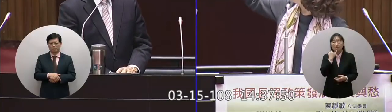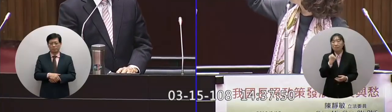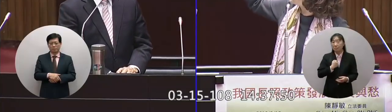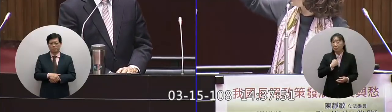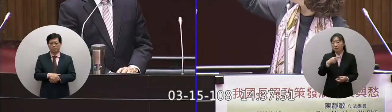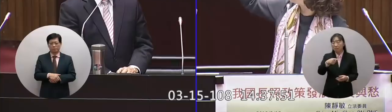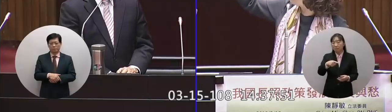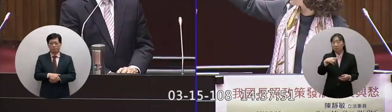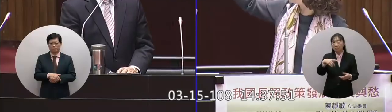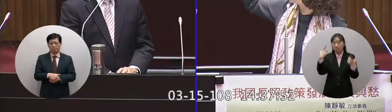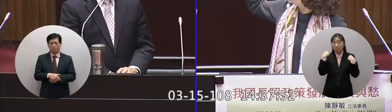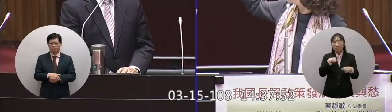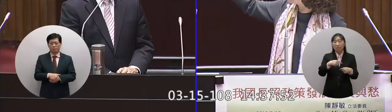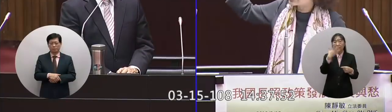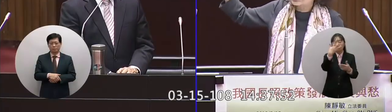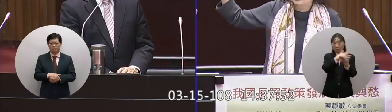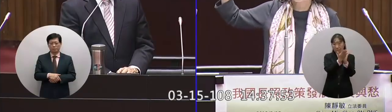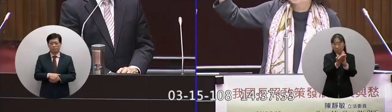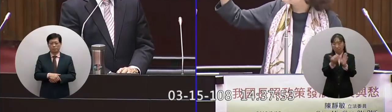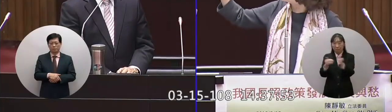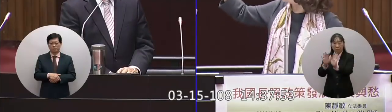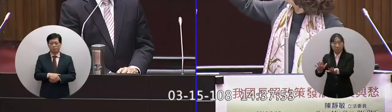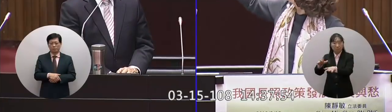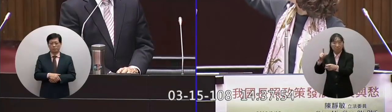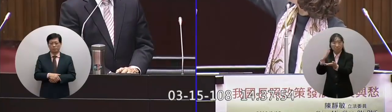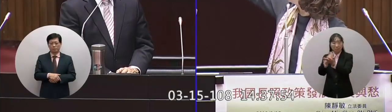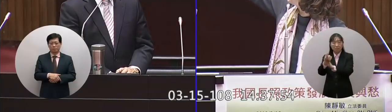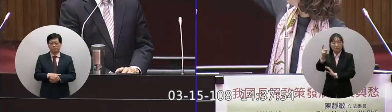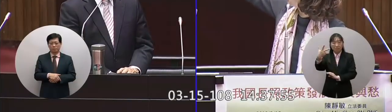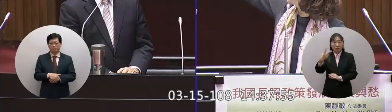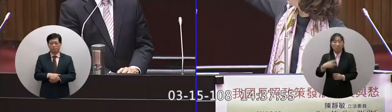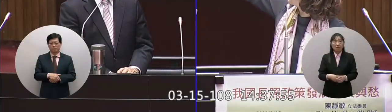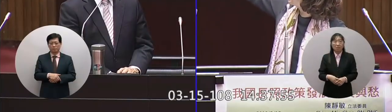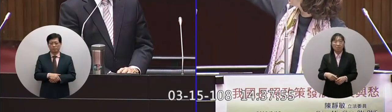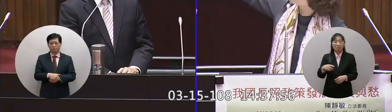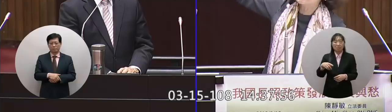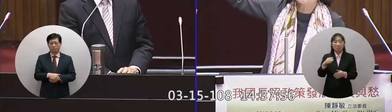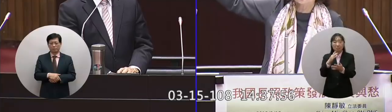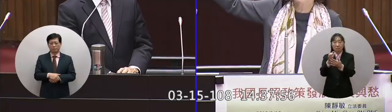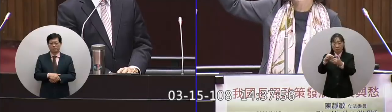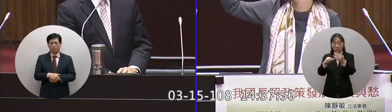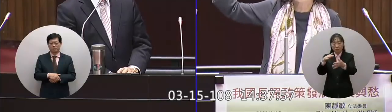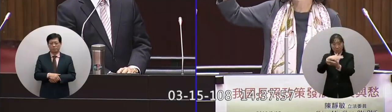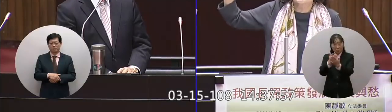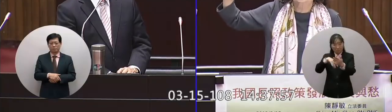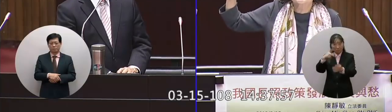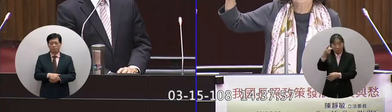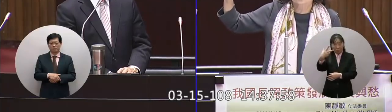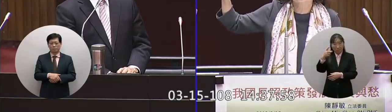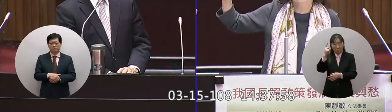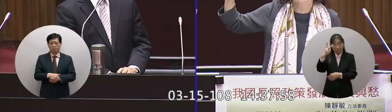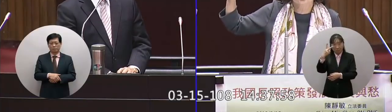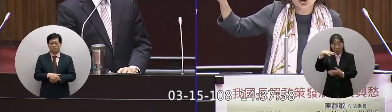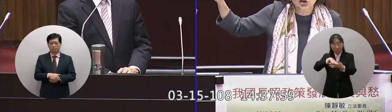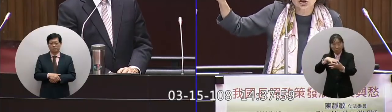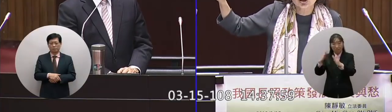内容，从一开始的8项到现在的17项，那在这第12项里面的确提到了对于家庭